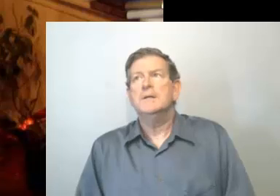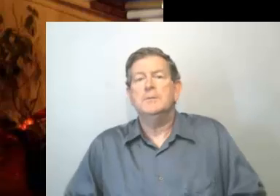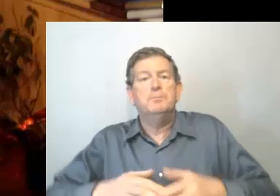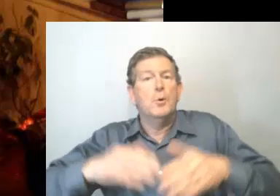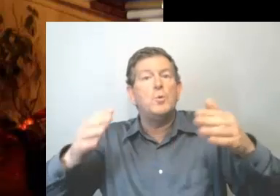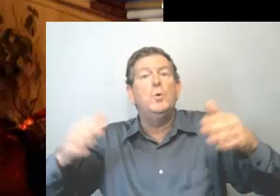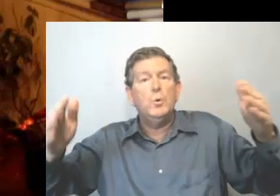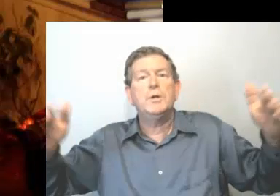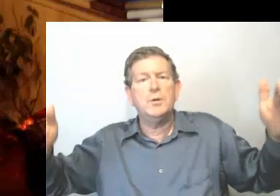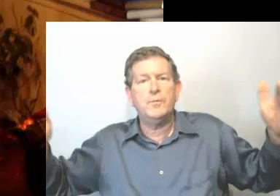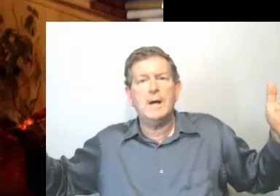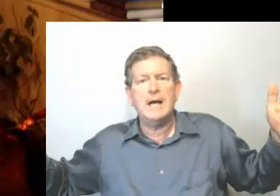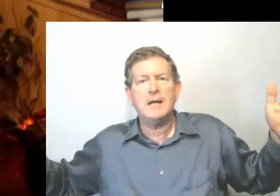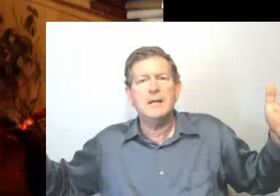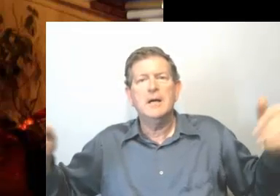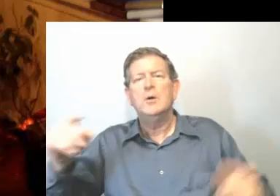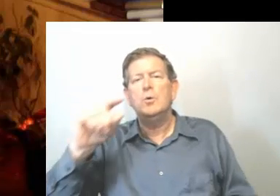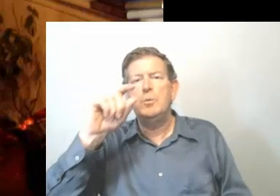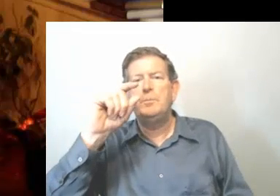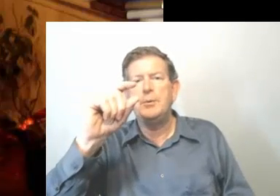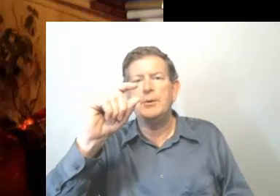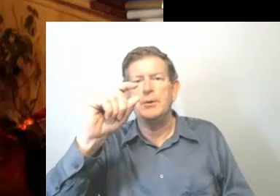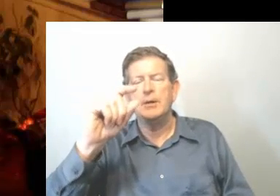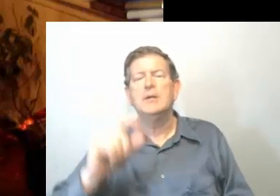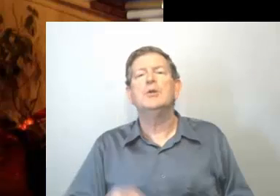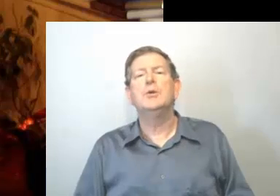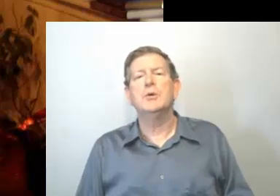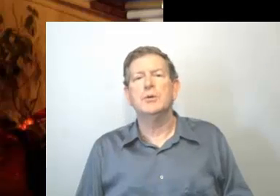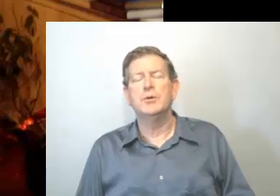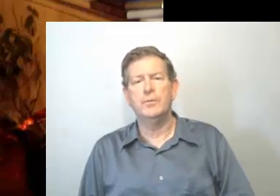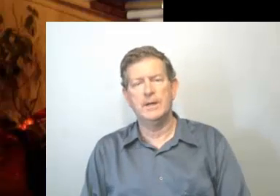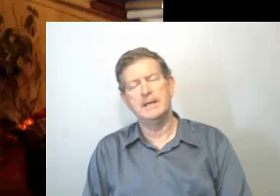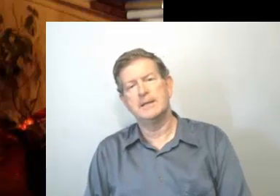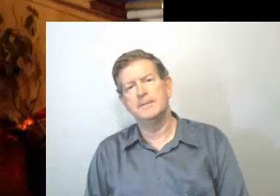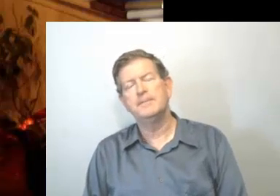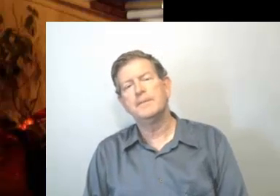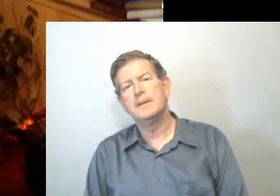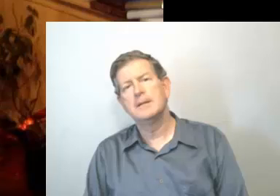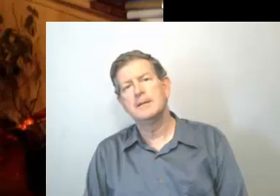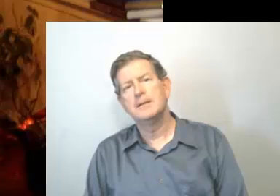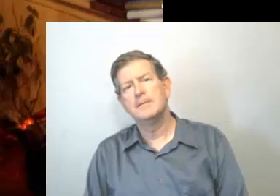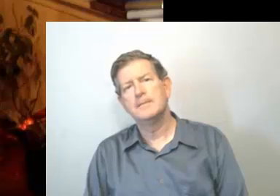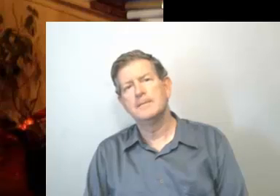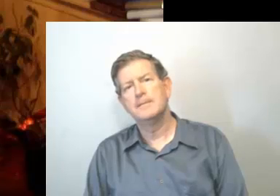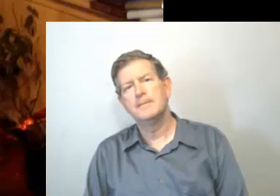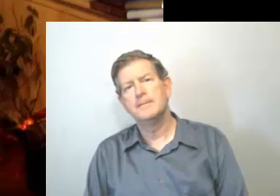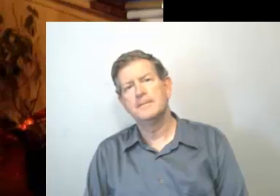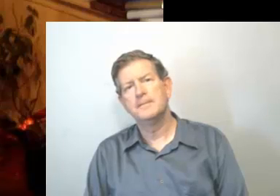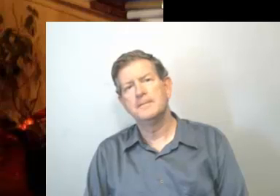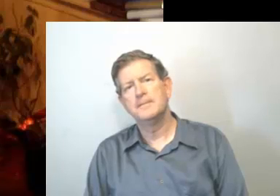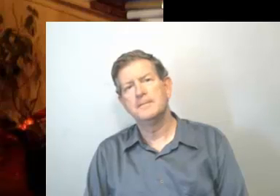Faites-vous beaucoup de devoirs ou peu de devoirs?